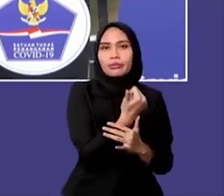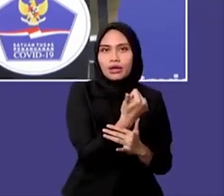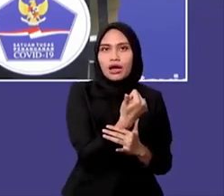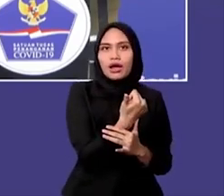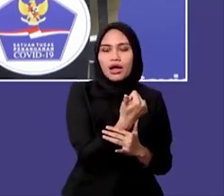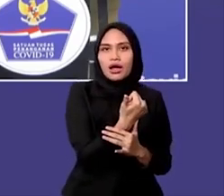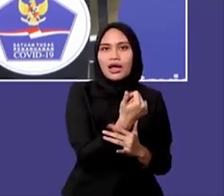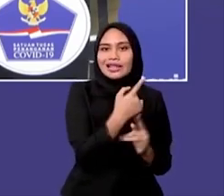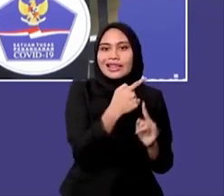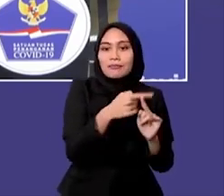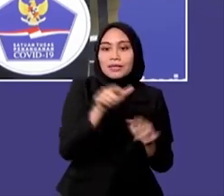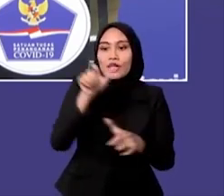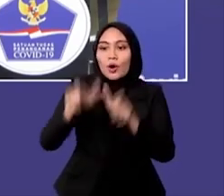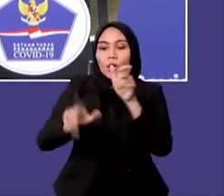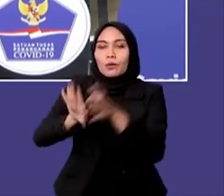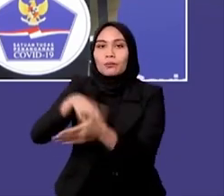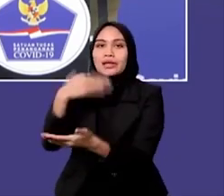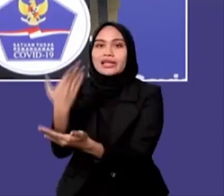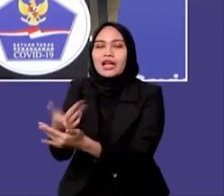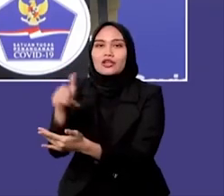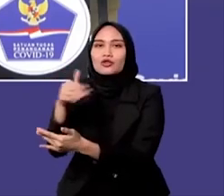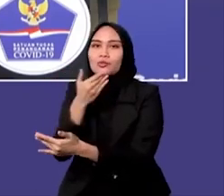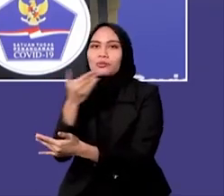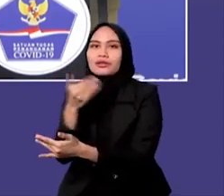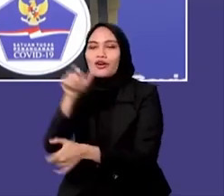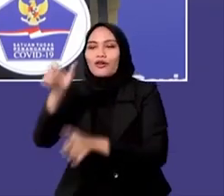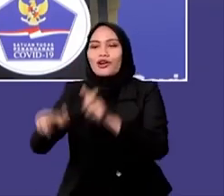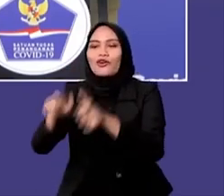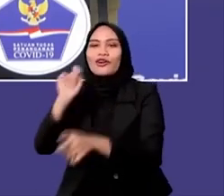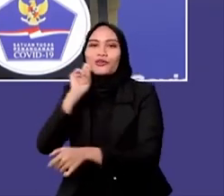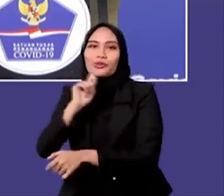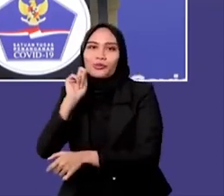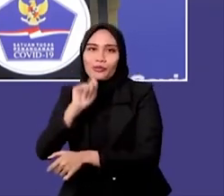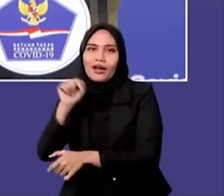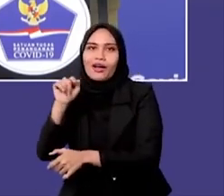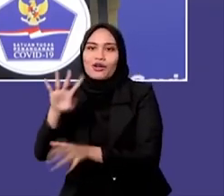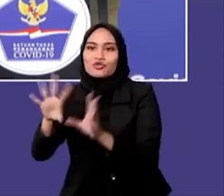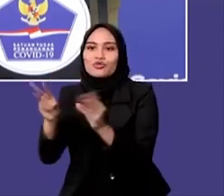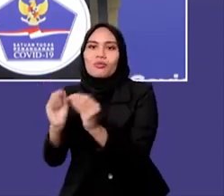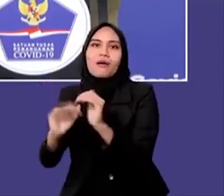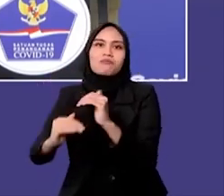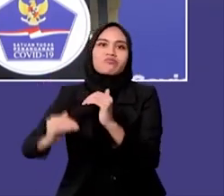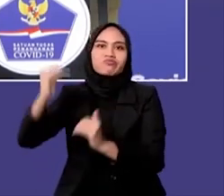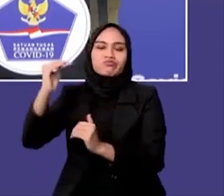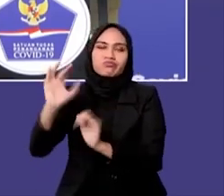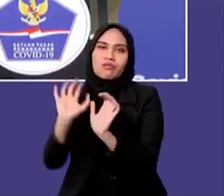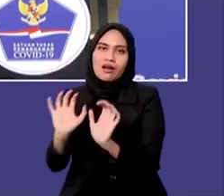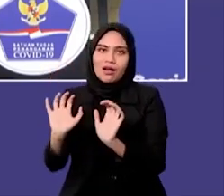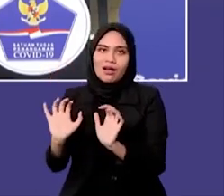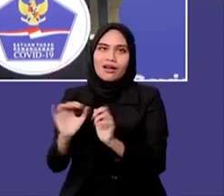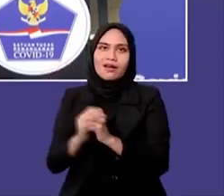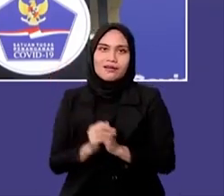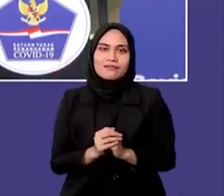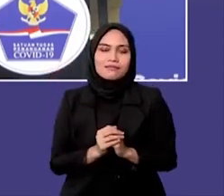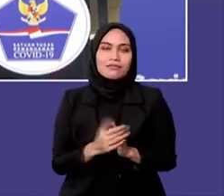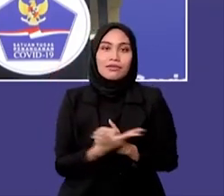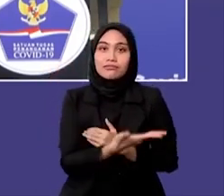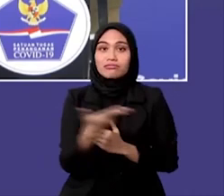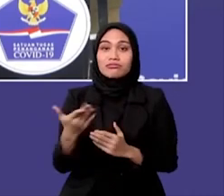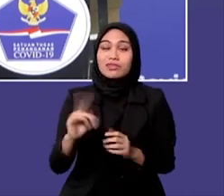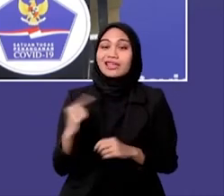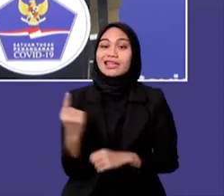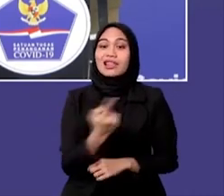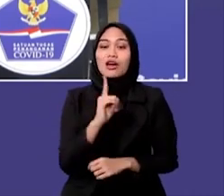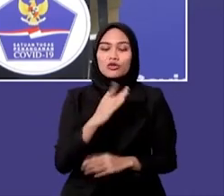yang meninggal pada usia di atas 40 5 jumlahnya sangat tinggi Maka dari itu kita harus betul-betul